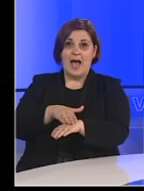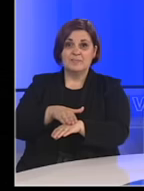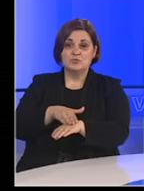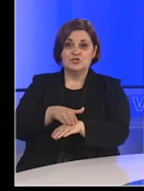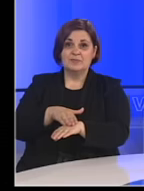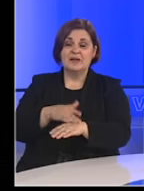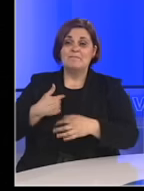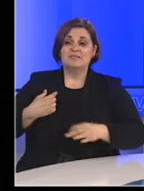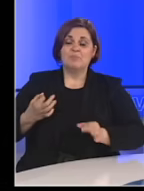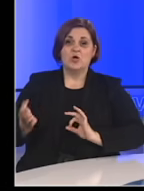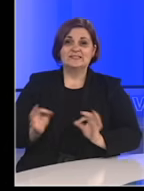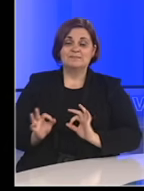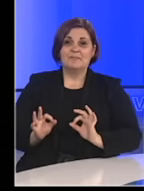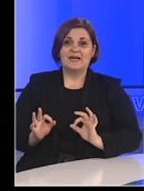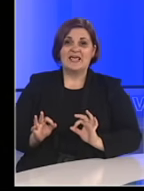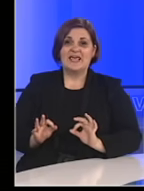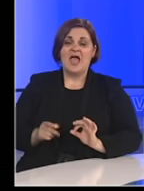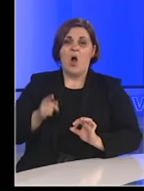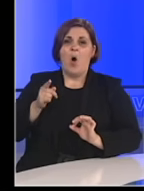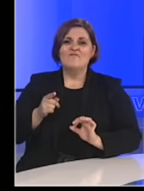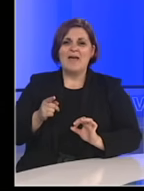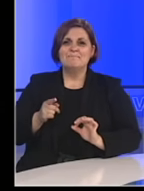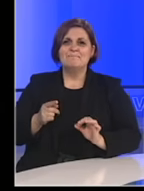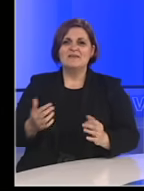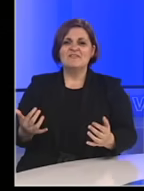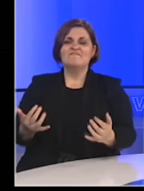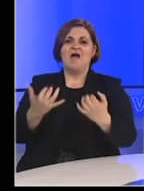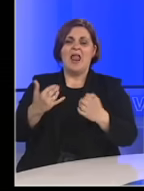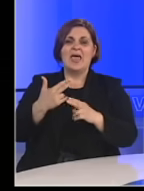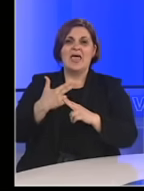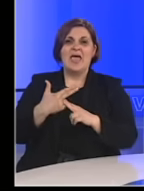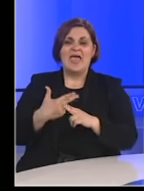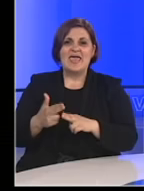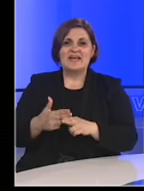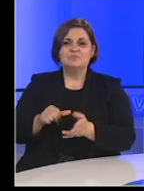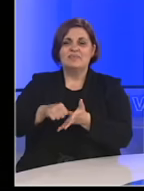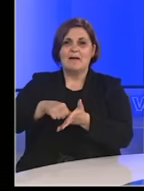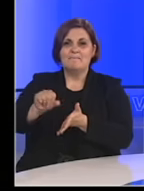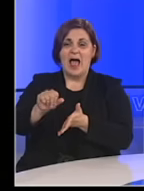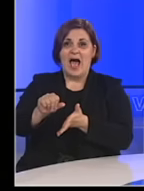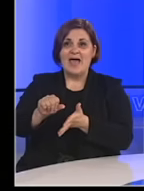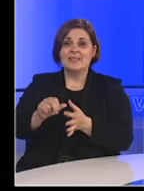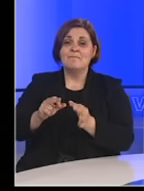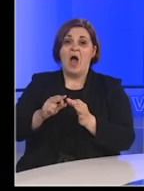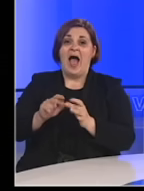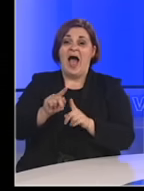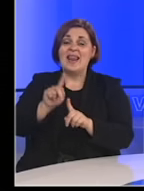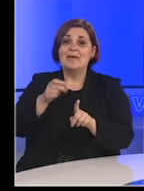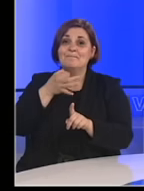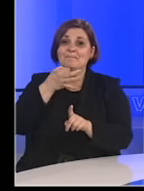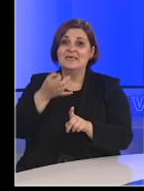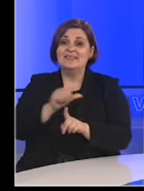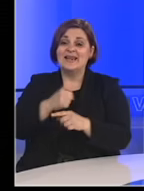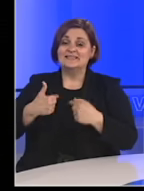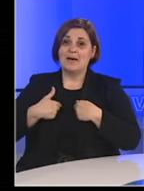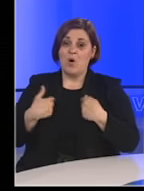ispunilo, da smo spremni da ovaj prvi nalet riješimo, naplatimo, ali sve je pitanje ne samo